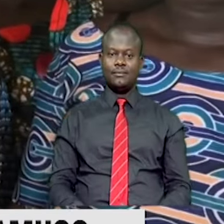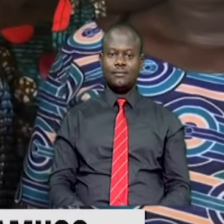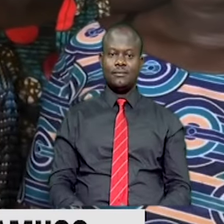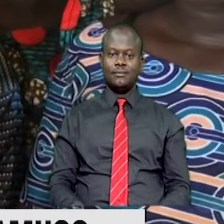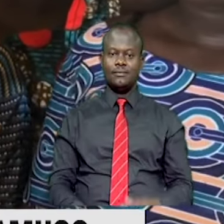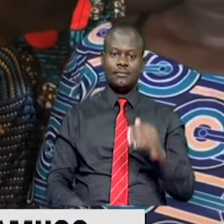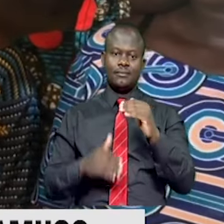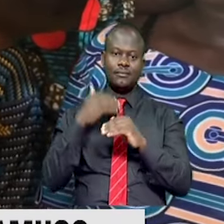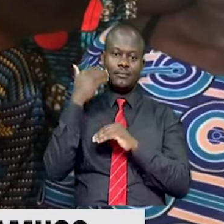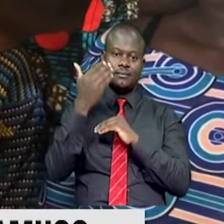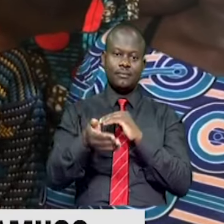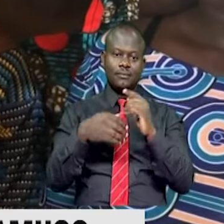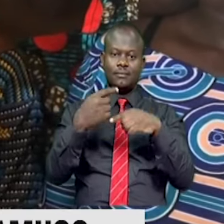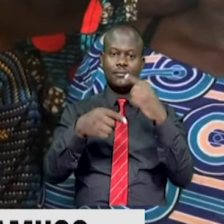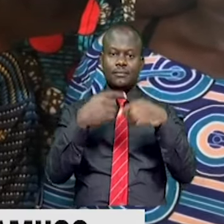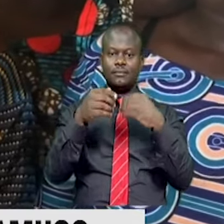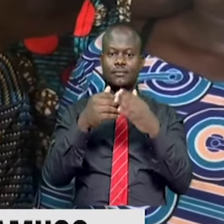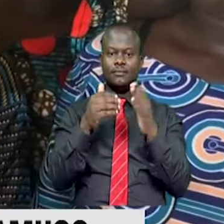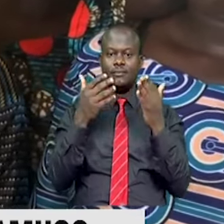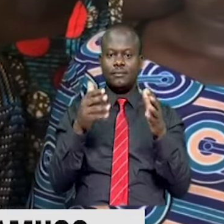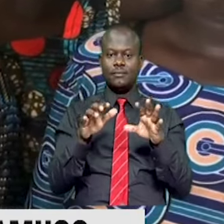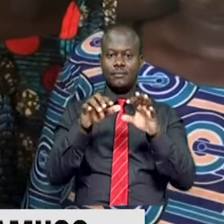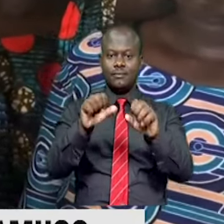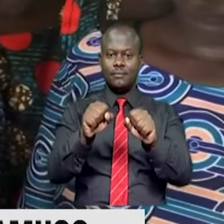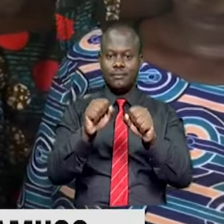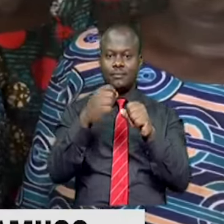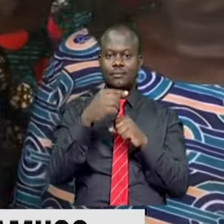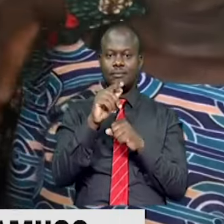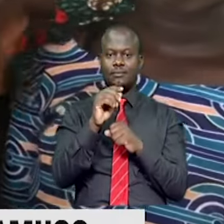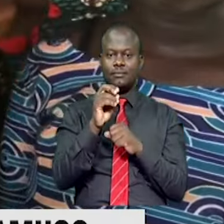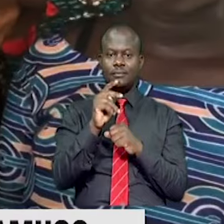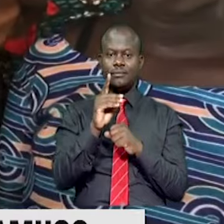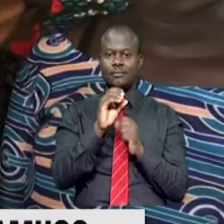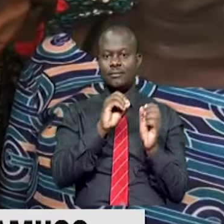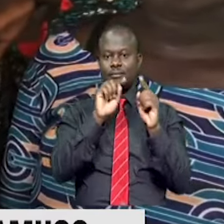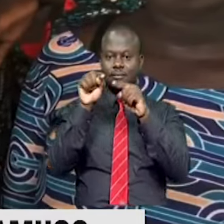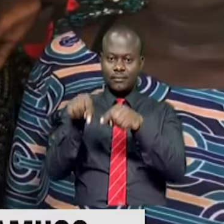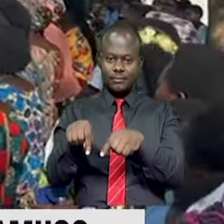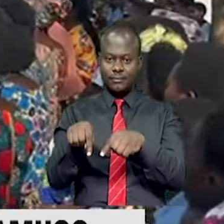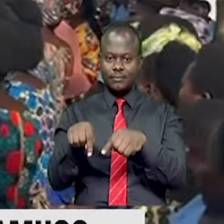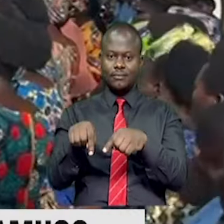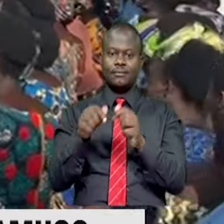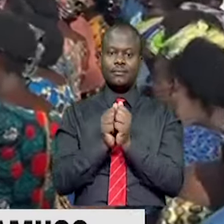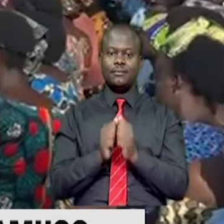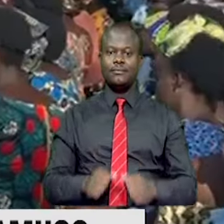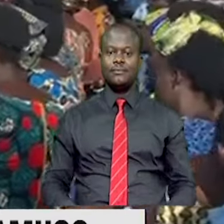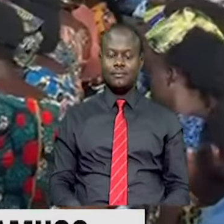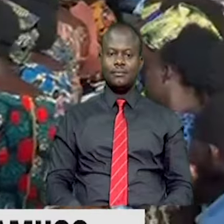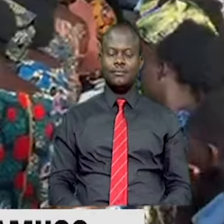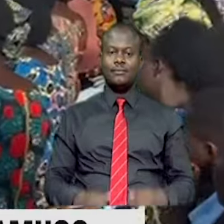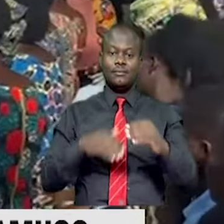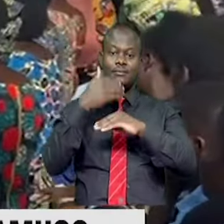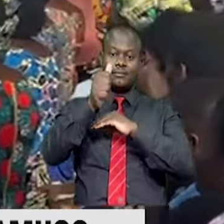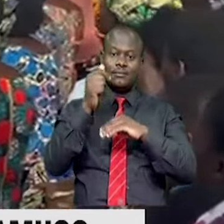Nyuma yabwo ndabikomeza biza kurangira bamfashe ngigikondo nza hano. Yego, ubwo nyuma y'icyo